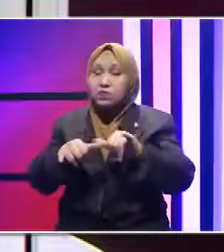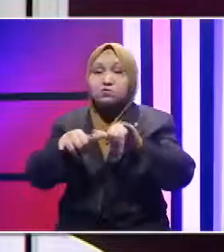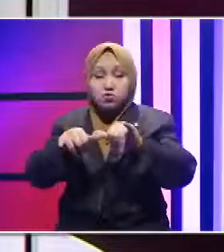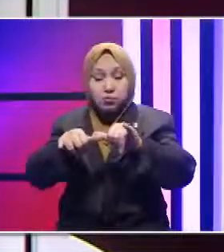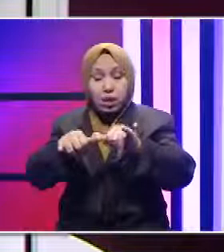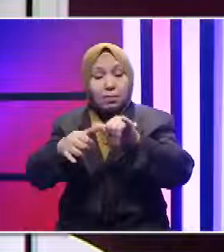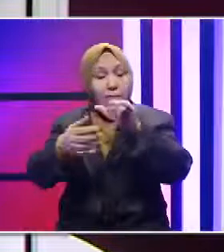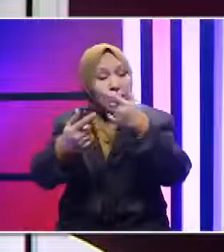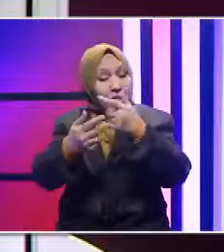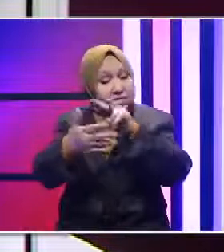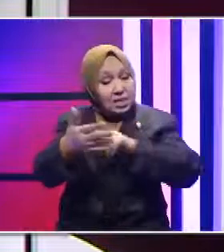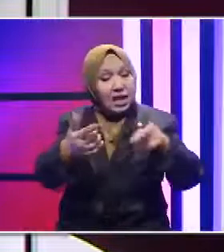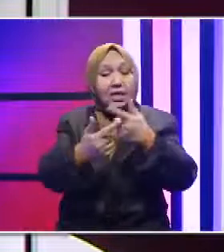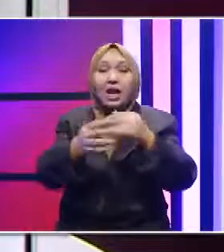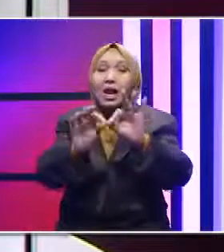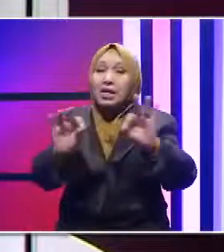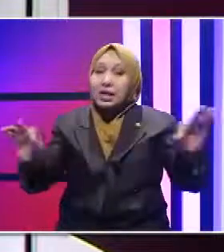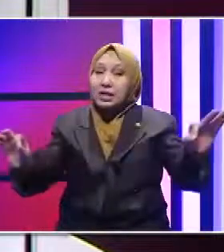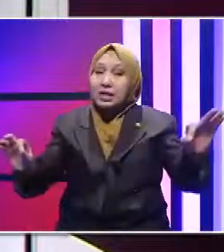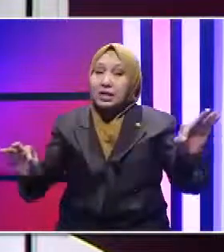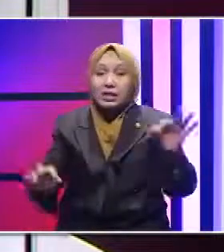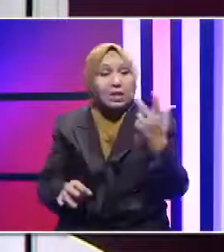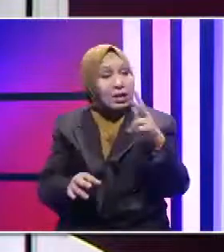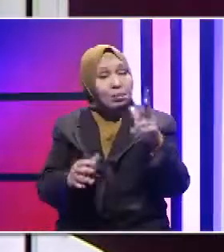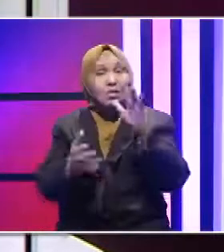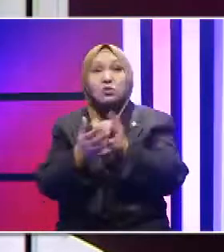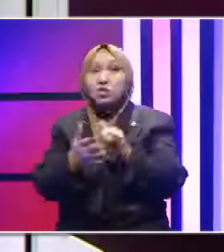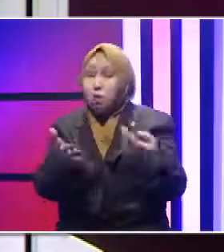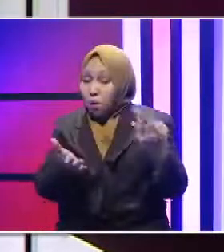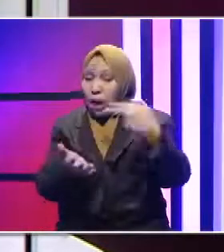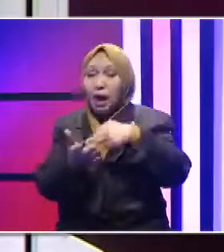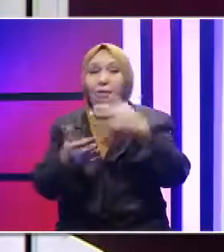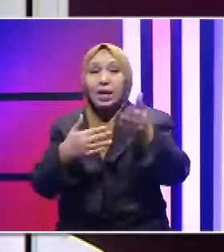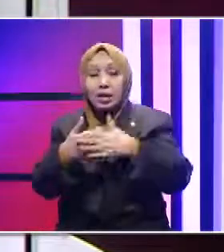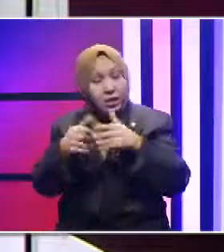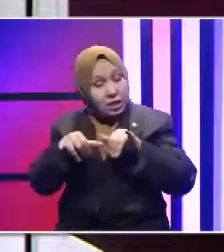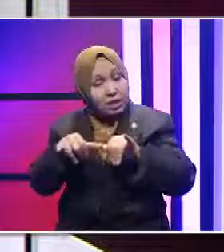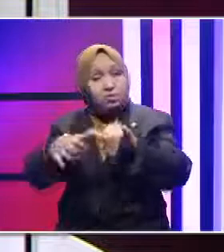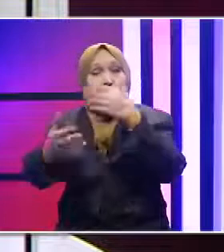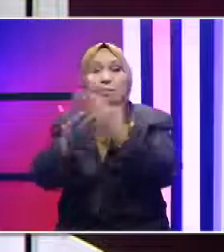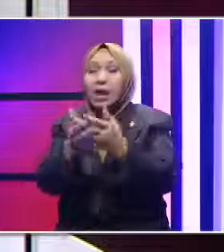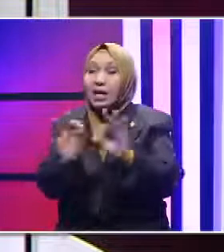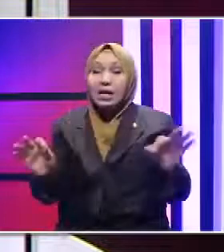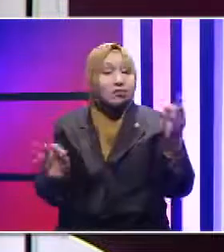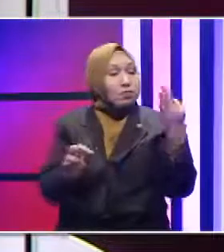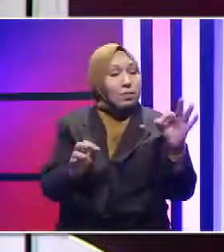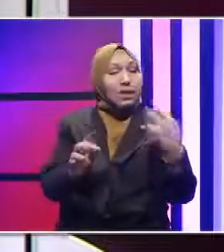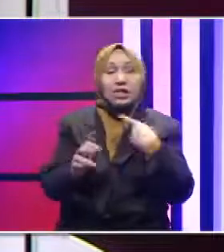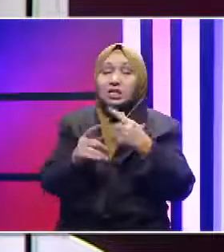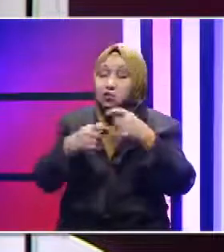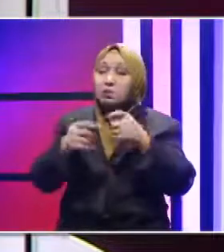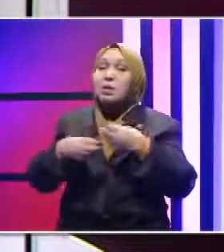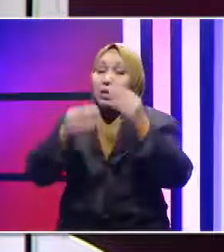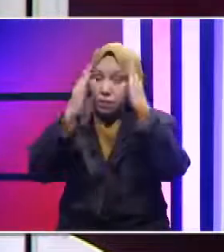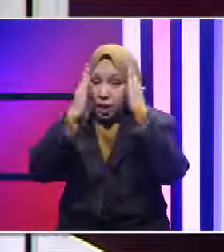baca daripada ayat yang ke-13 dulu. Kita ulang balik 13. Boleh. Terus sampai ayat 19. Kita cuba beri perhatian tuan-tuan,